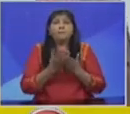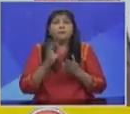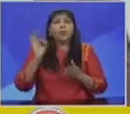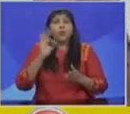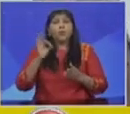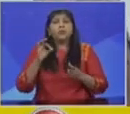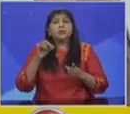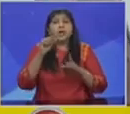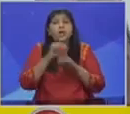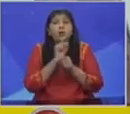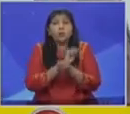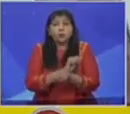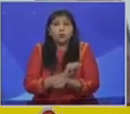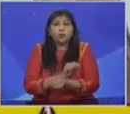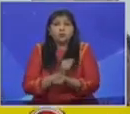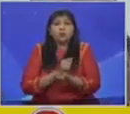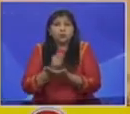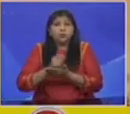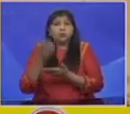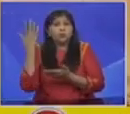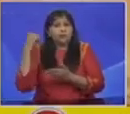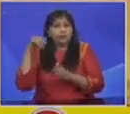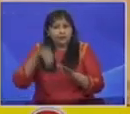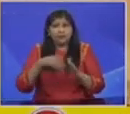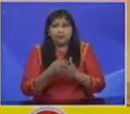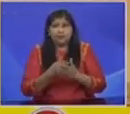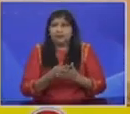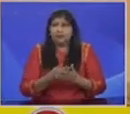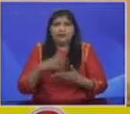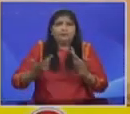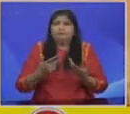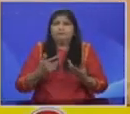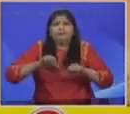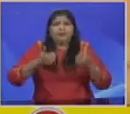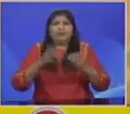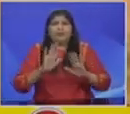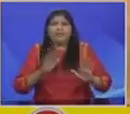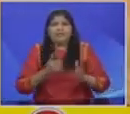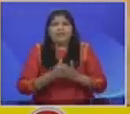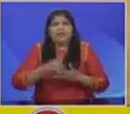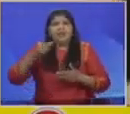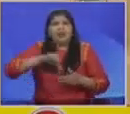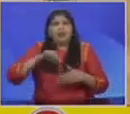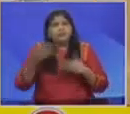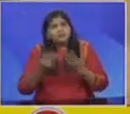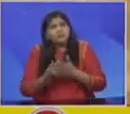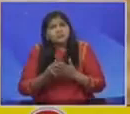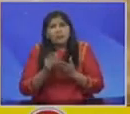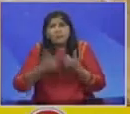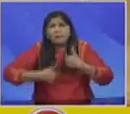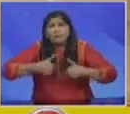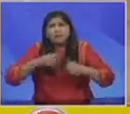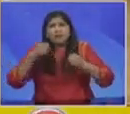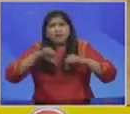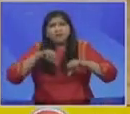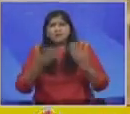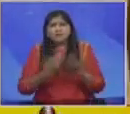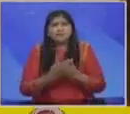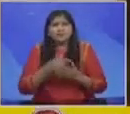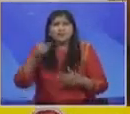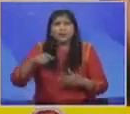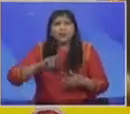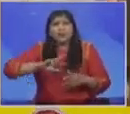ओडिशा पुलिस में भर्ती होने के लिए प्रयास किया था, लेकिन वो सफल नहीं हो पाए। इसके बावजूद उन्होंने